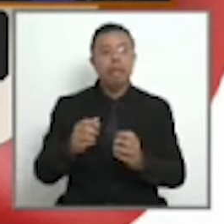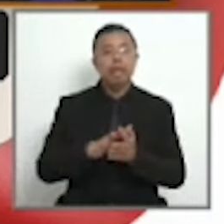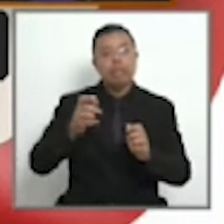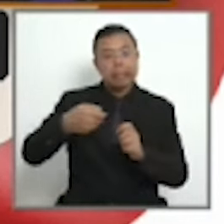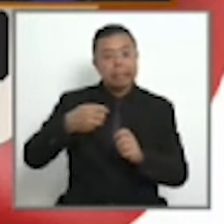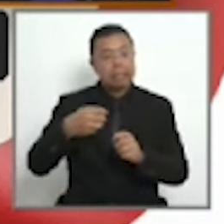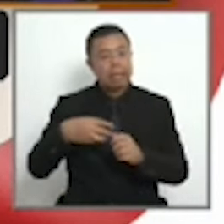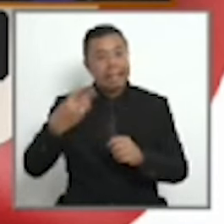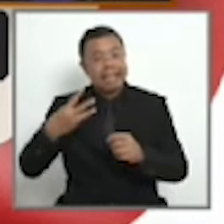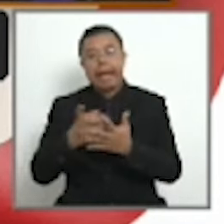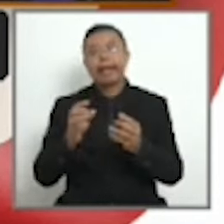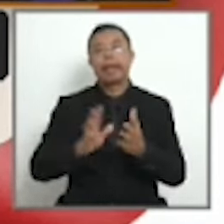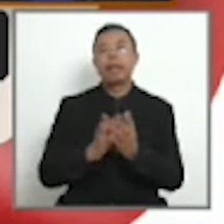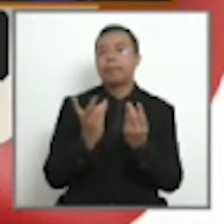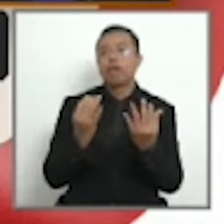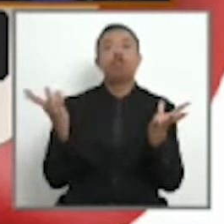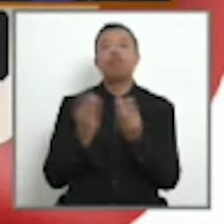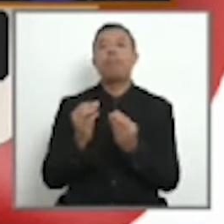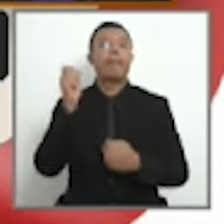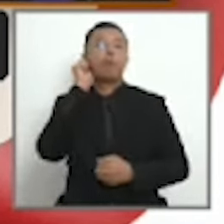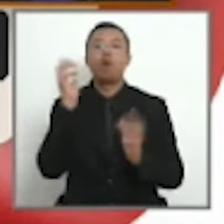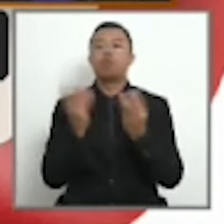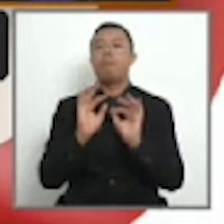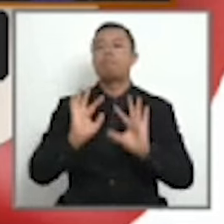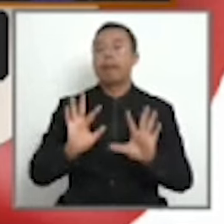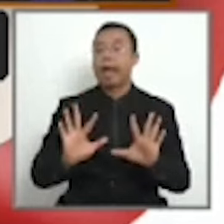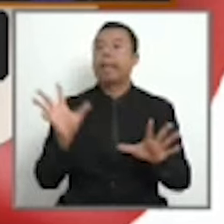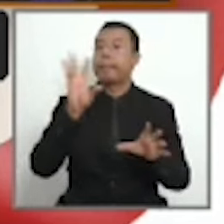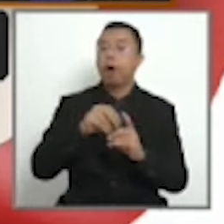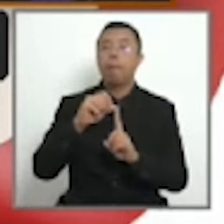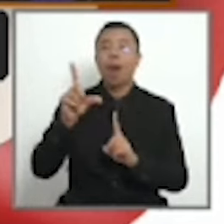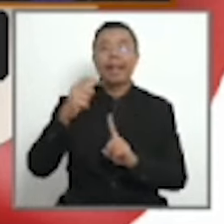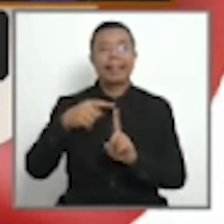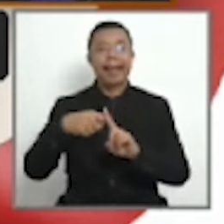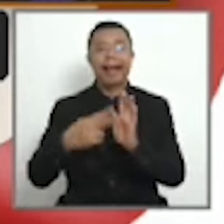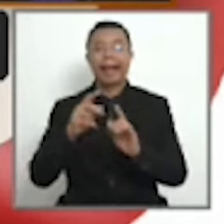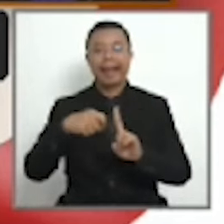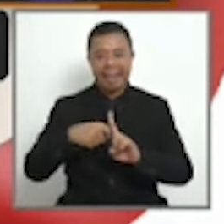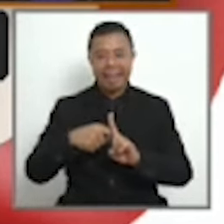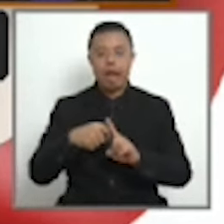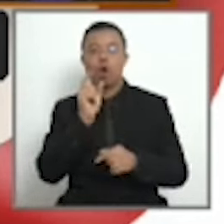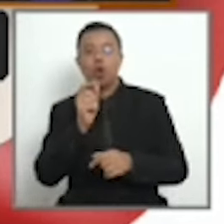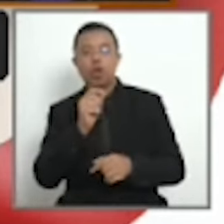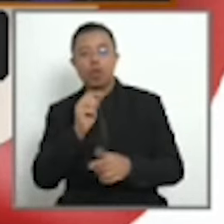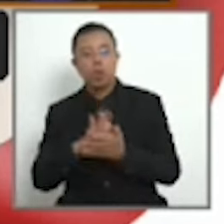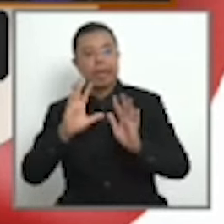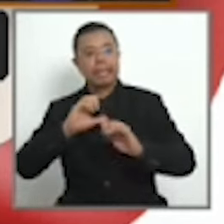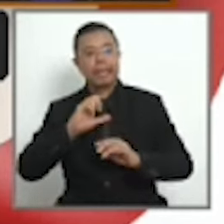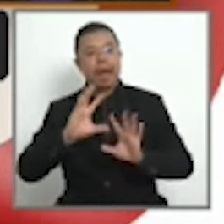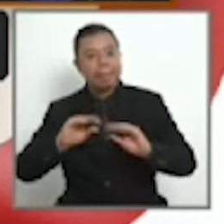eh proporsi perempuan sangat besar juga di politeknik vokasi di